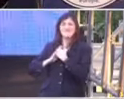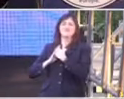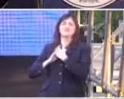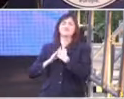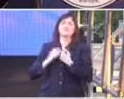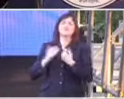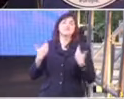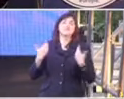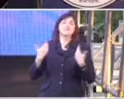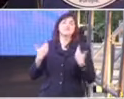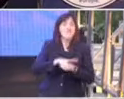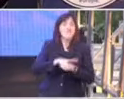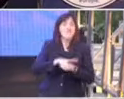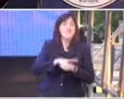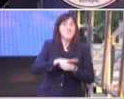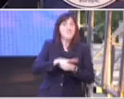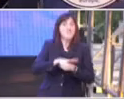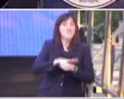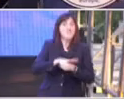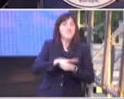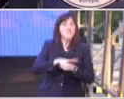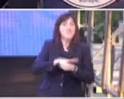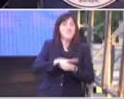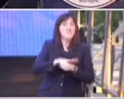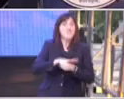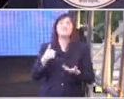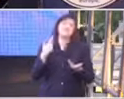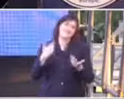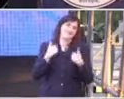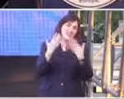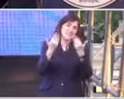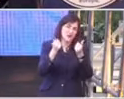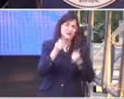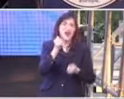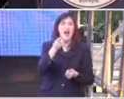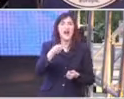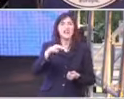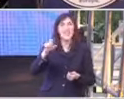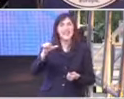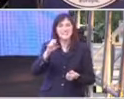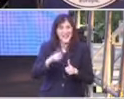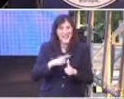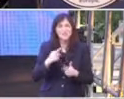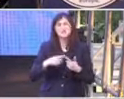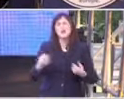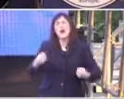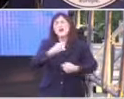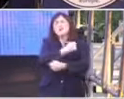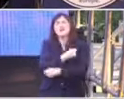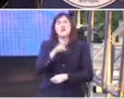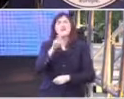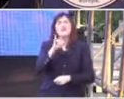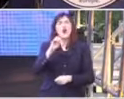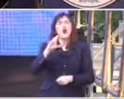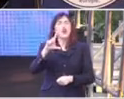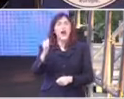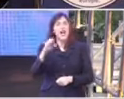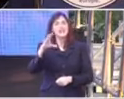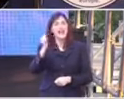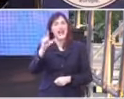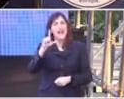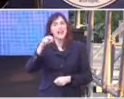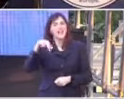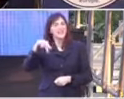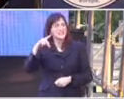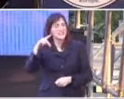le vostre famiglie e quindi ovviamente saluto Agnese e do un abbraccio doppio a Viola Calenda e a tutta la famiglia